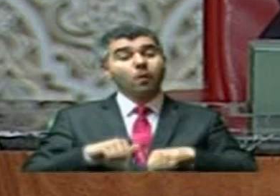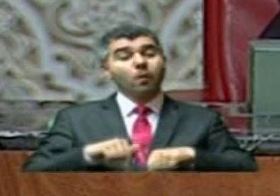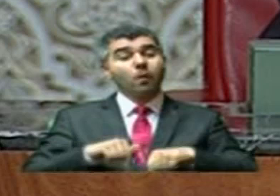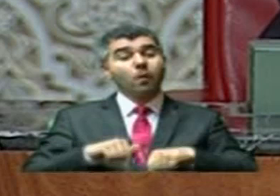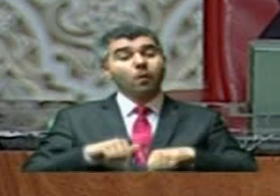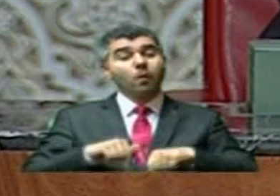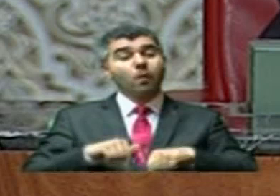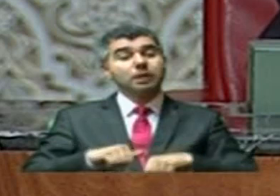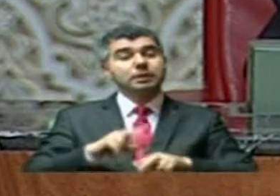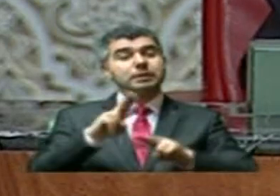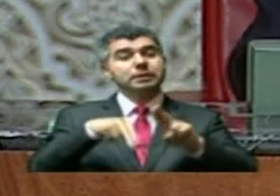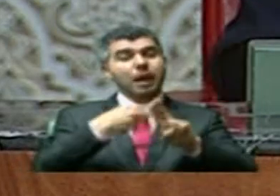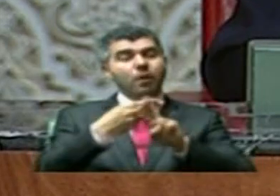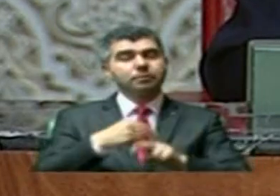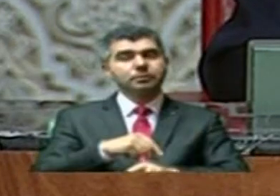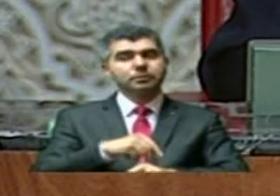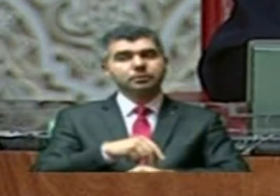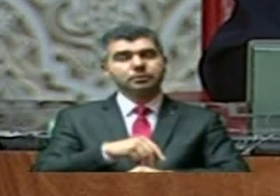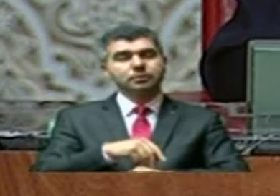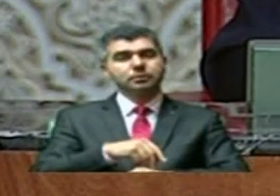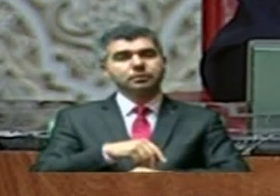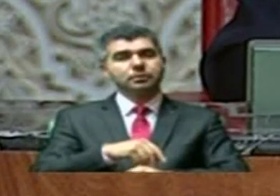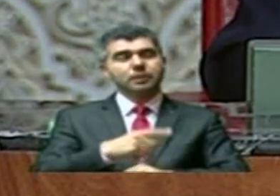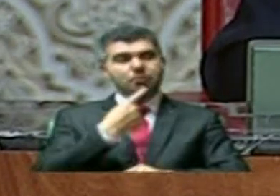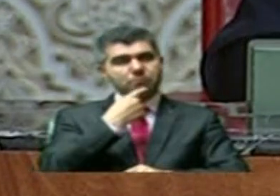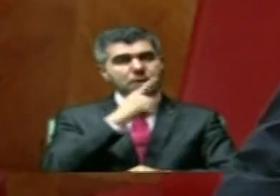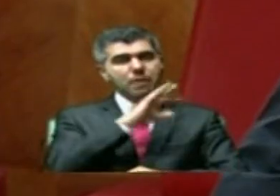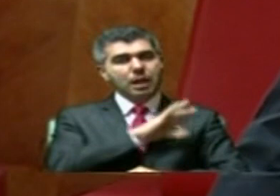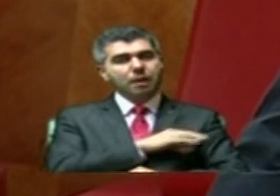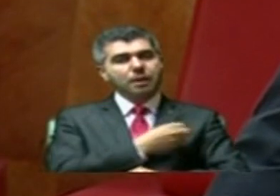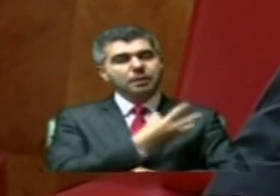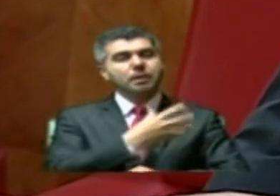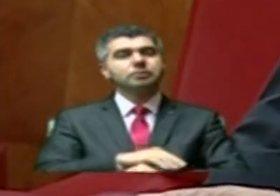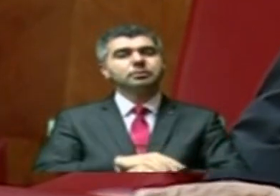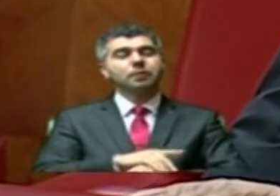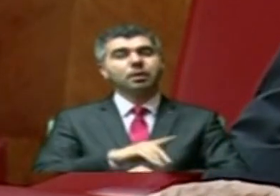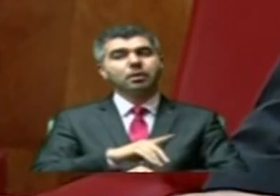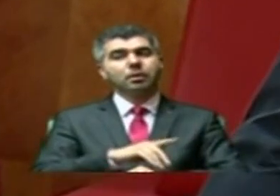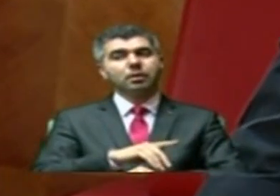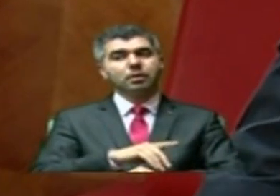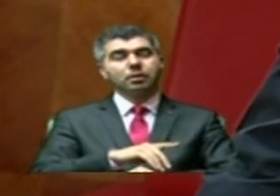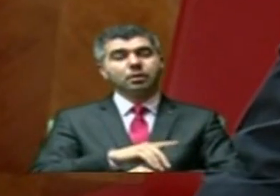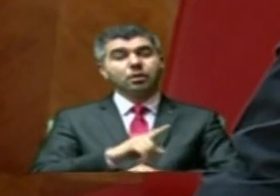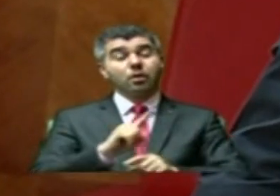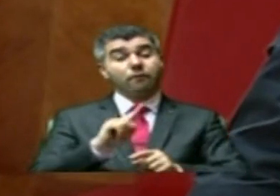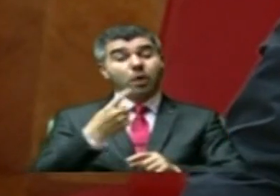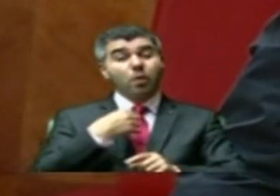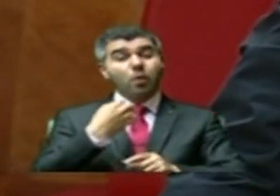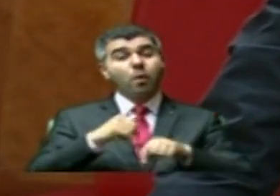السيد الوزير الإجابة على السؤال. بسم الله الرحمن الرحيم. أولا أعتذر لأن السيد الوزير خارج